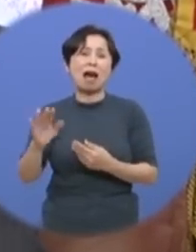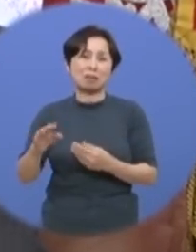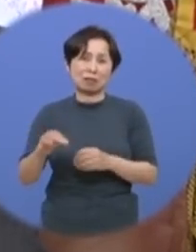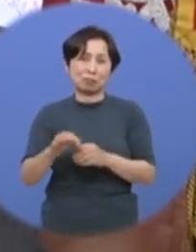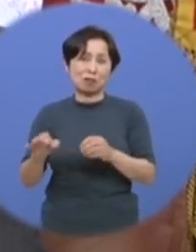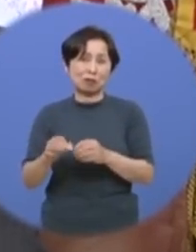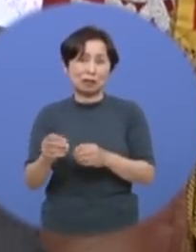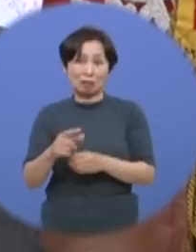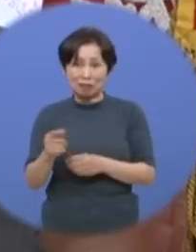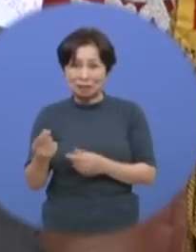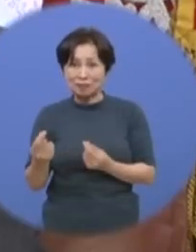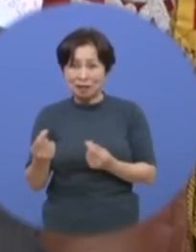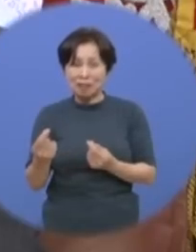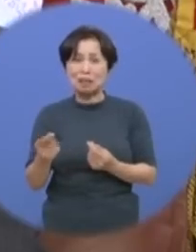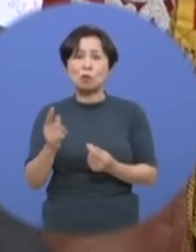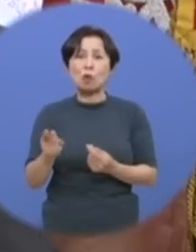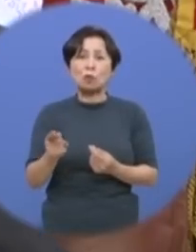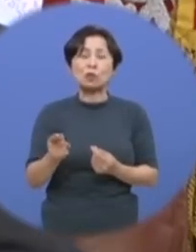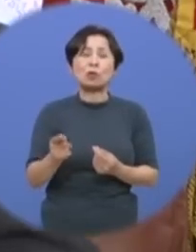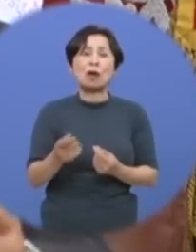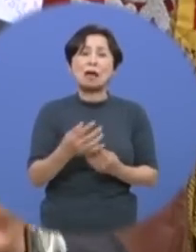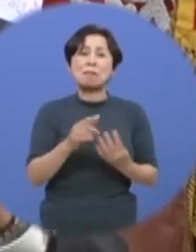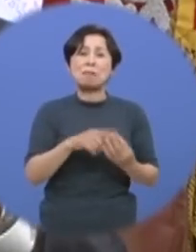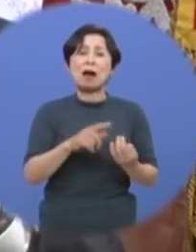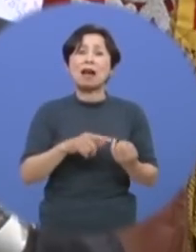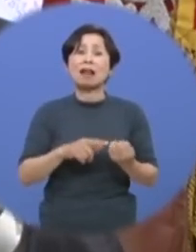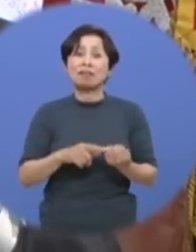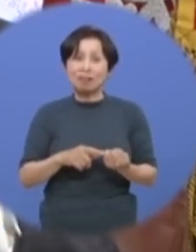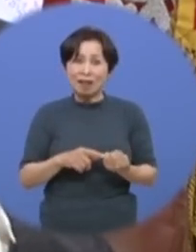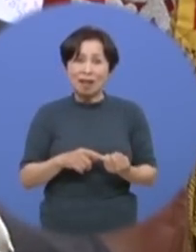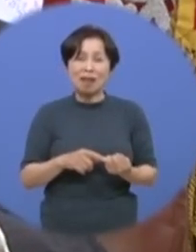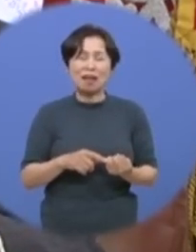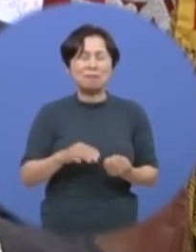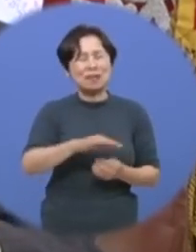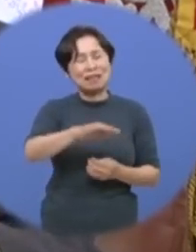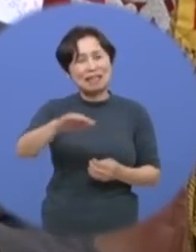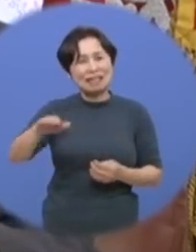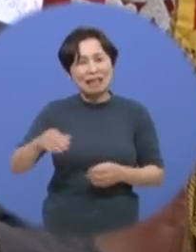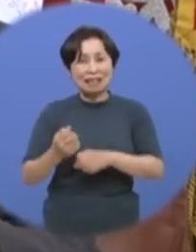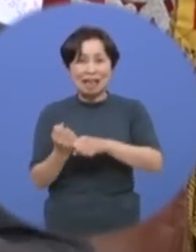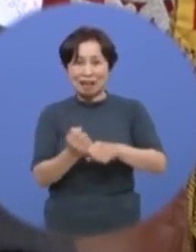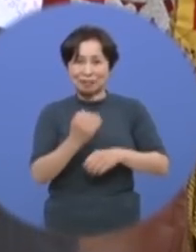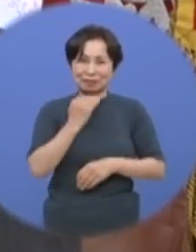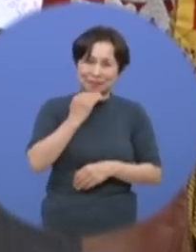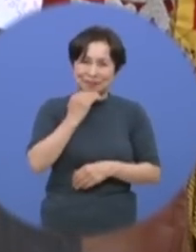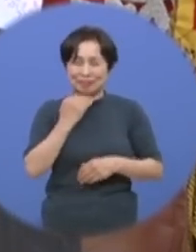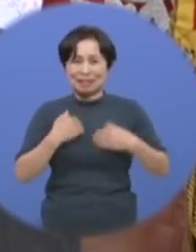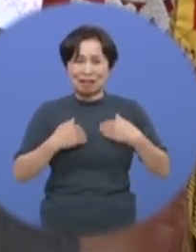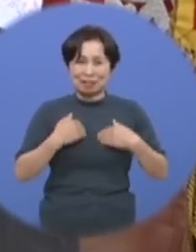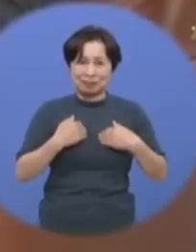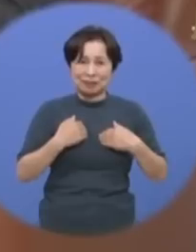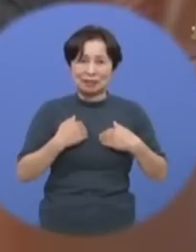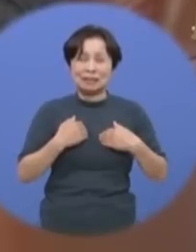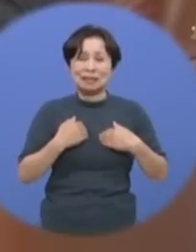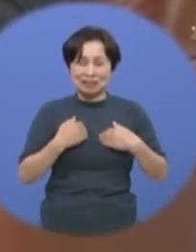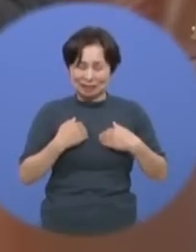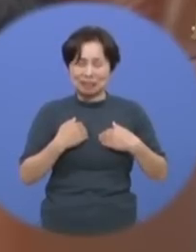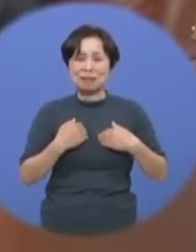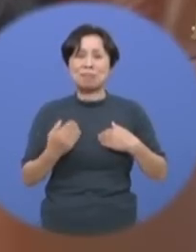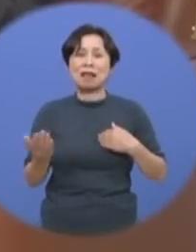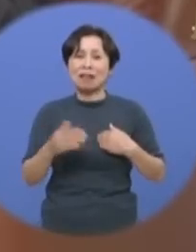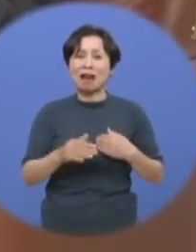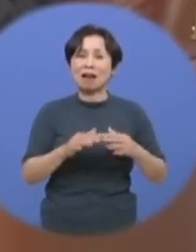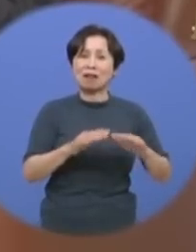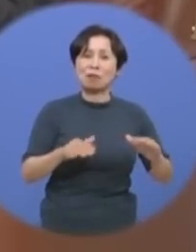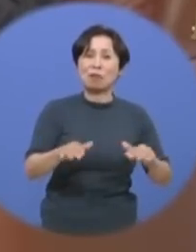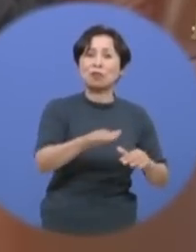判断話がいっぱいあってこうみんなが野球を楽しみして子供たちがはまたそのそれに